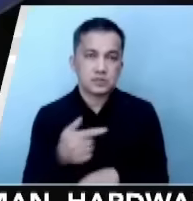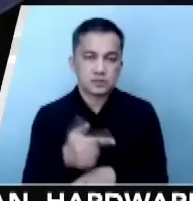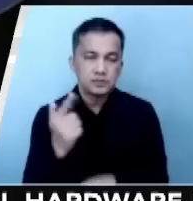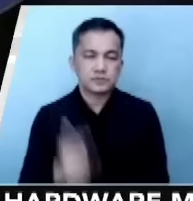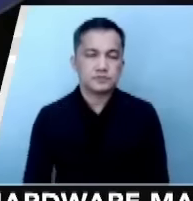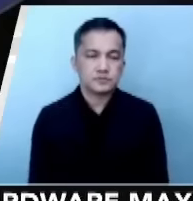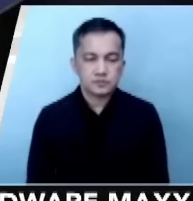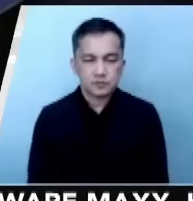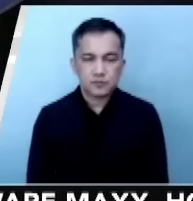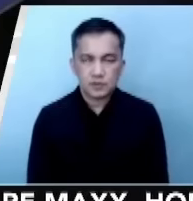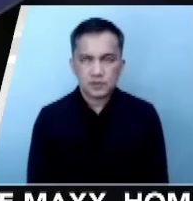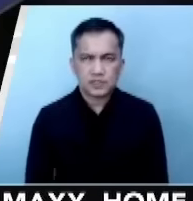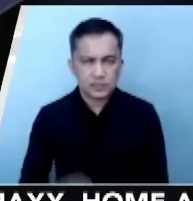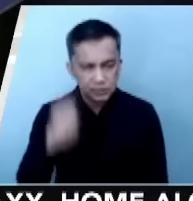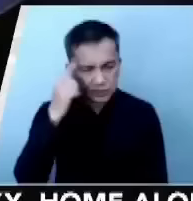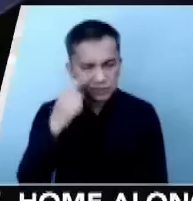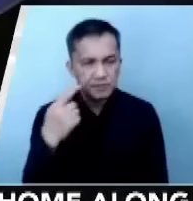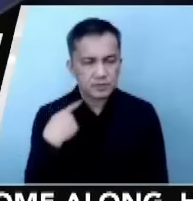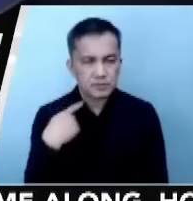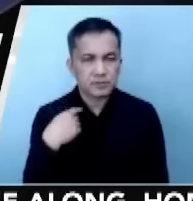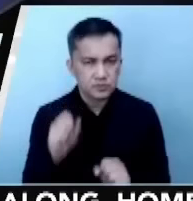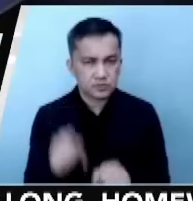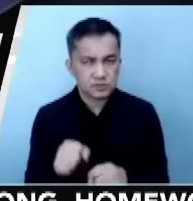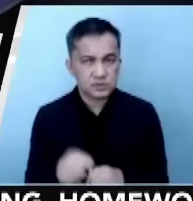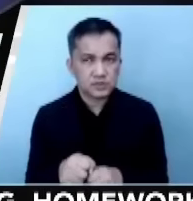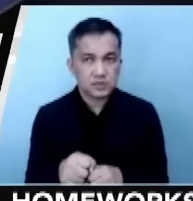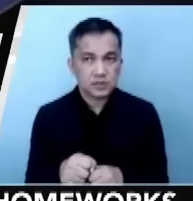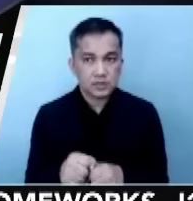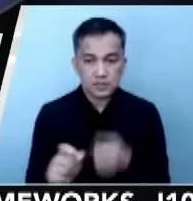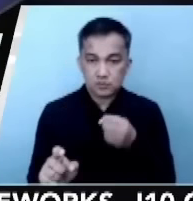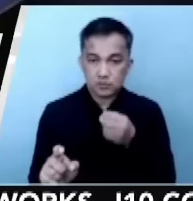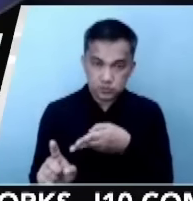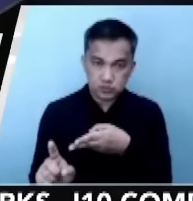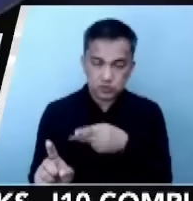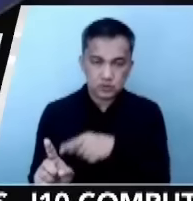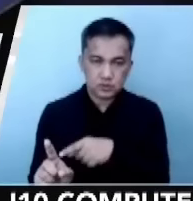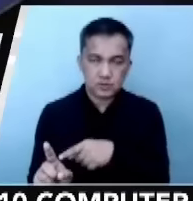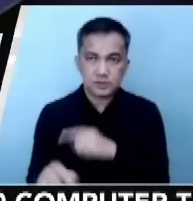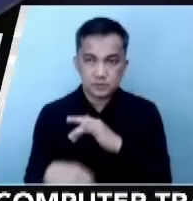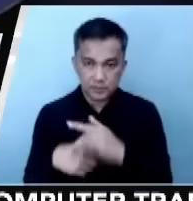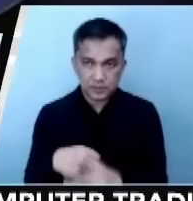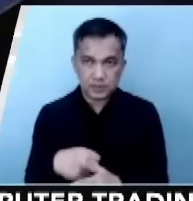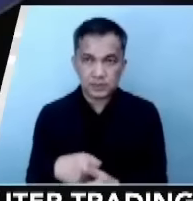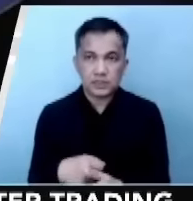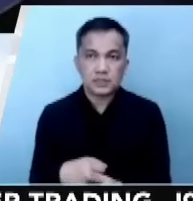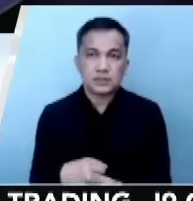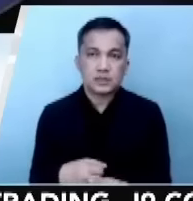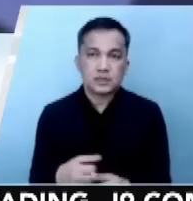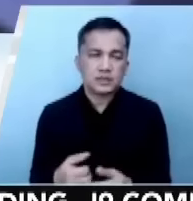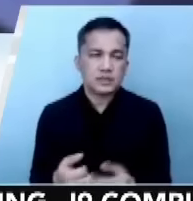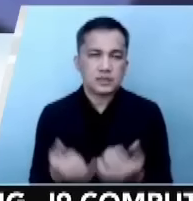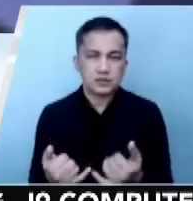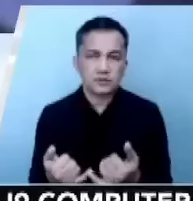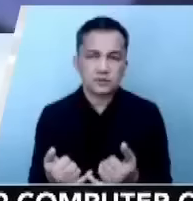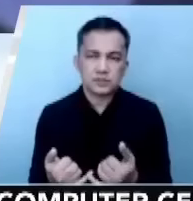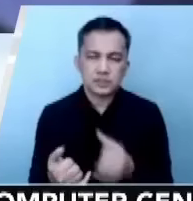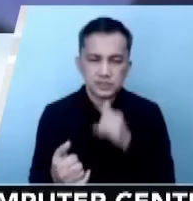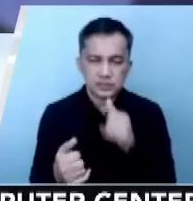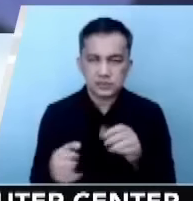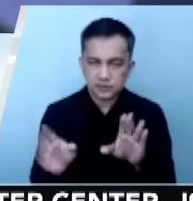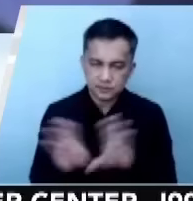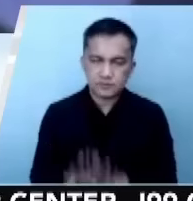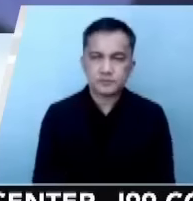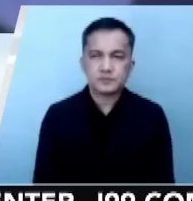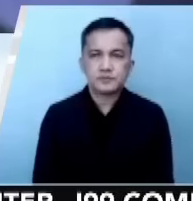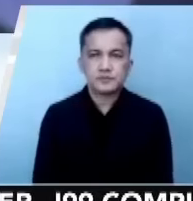discounting the possibility na may akong po nag-utos dahil masyado pa nga pong maaga. At isa ngayon na hindi natin sinasakay yung posibilidad. Siguro may